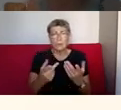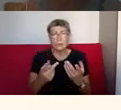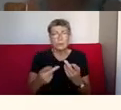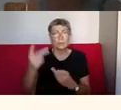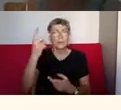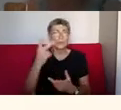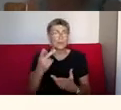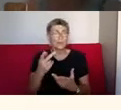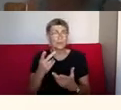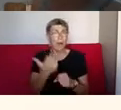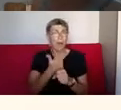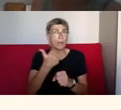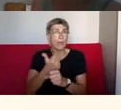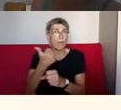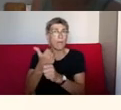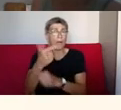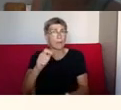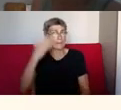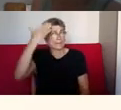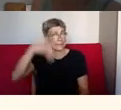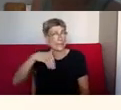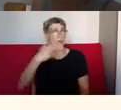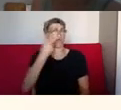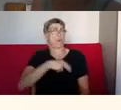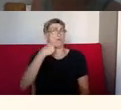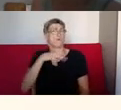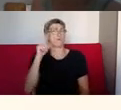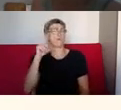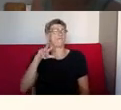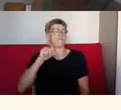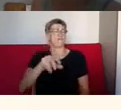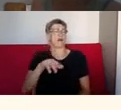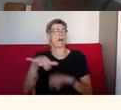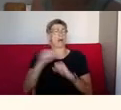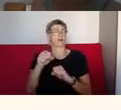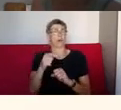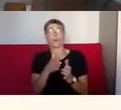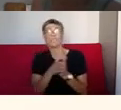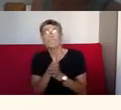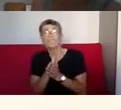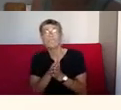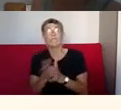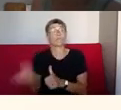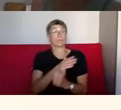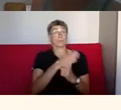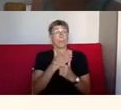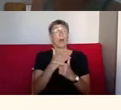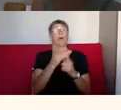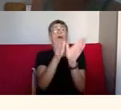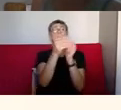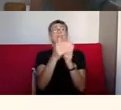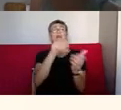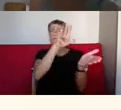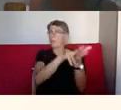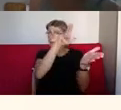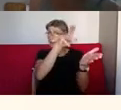bah, d'année en année, les personnes savent qu'en novembre, il y aura une action. La communication est validée par le cabinet, donc ça, c'est aussi important